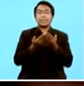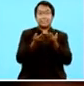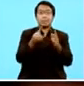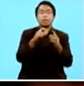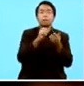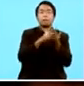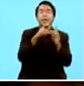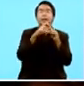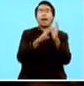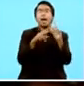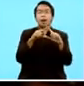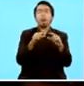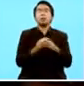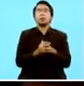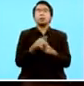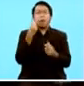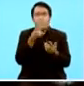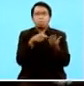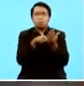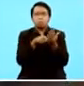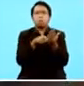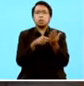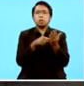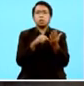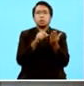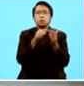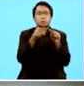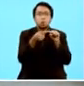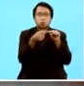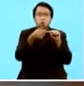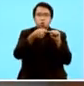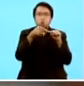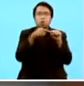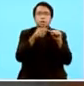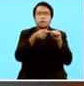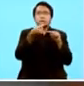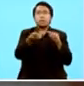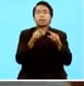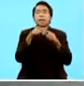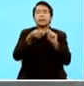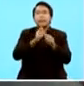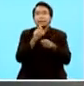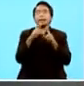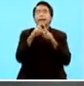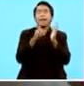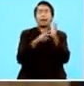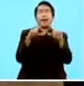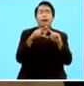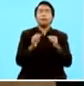juga potongan kuku milik korban. Dan tentunya ini juga memudahkan pihak rumah sakit untuk memproses ataupun identifikasi